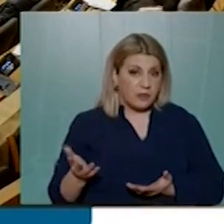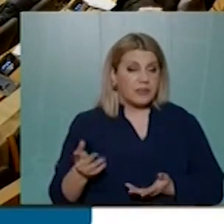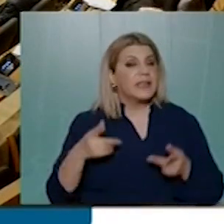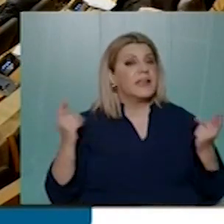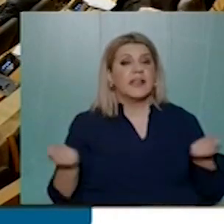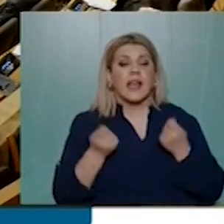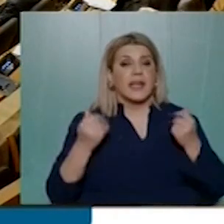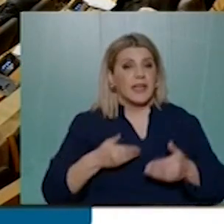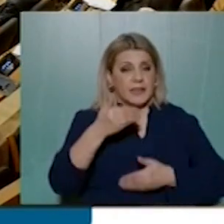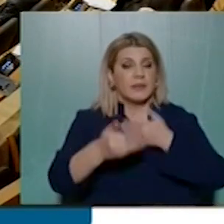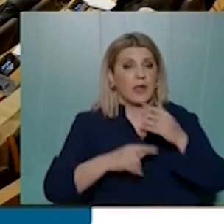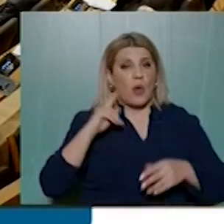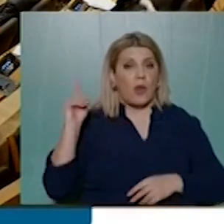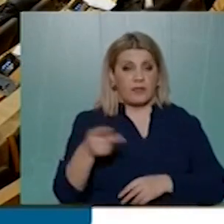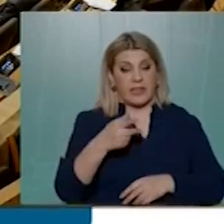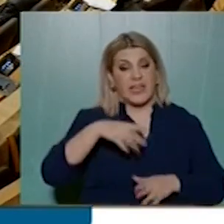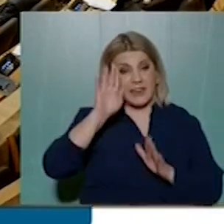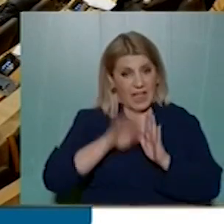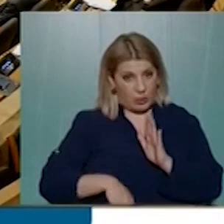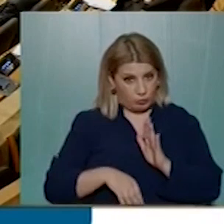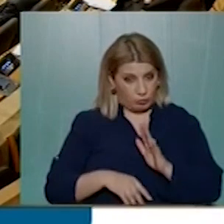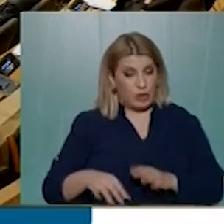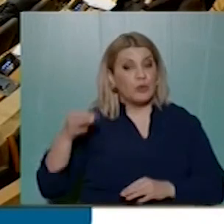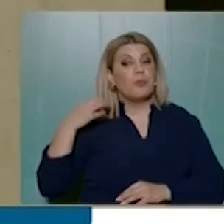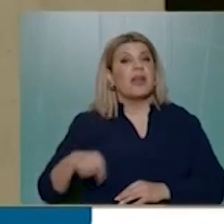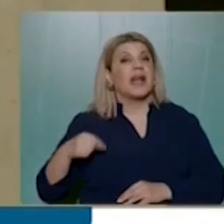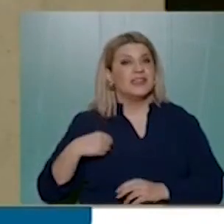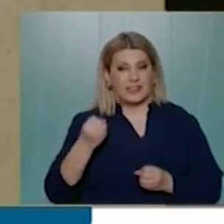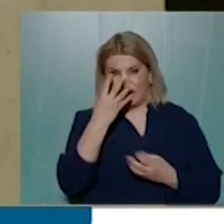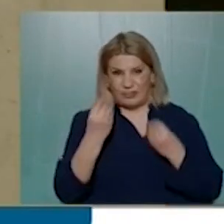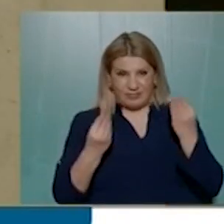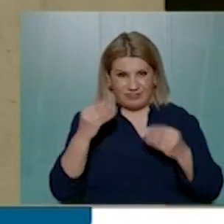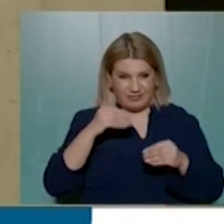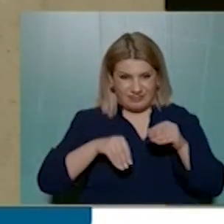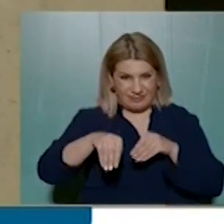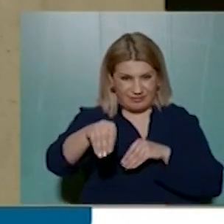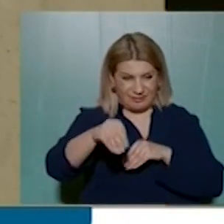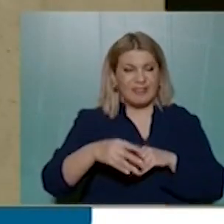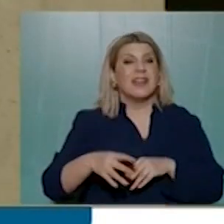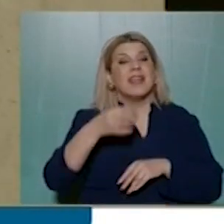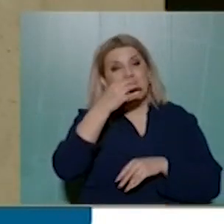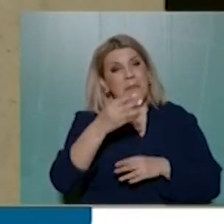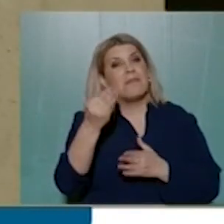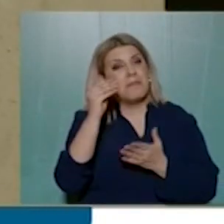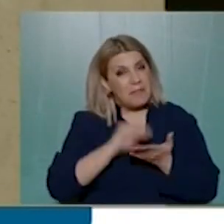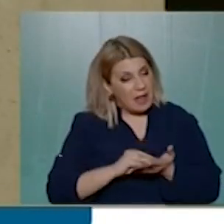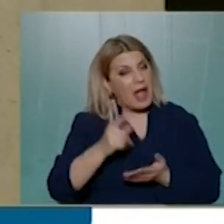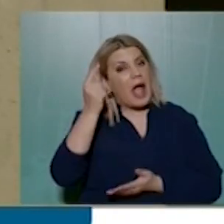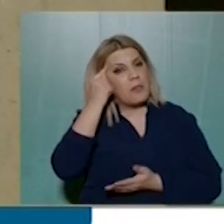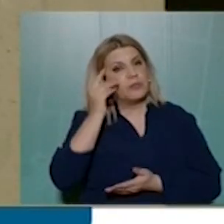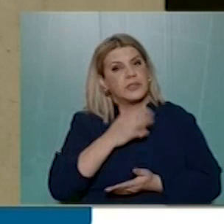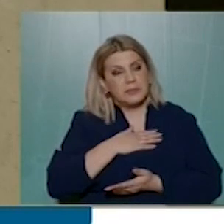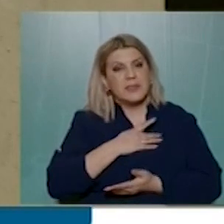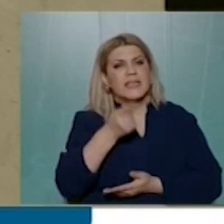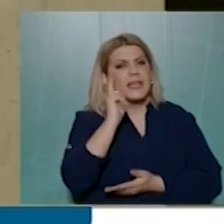θα προχωρήσει από όλα αυτά και τέλος για το πράσινο είχαμε ξαναπεί την άποψή μας και την